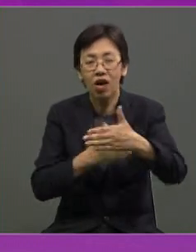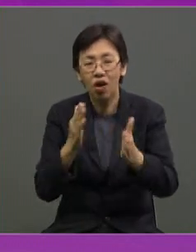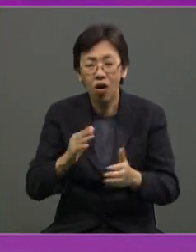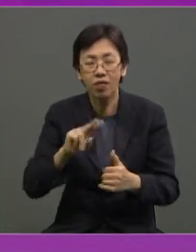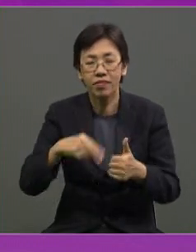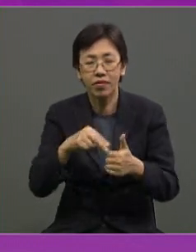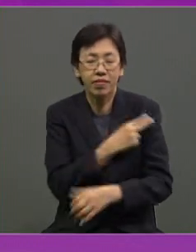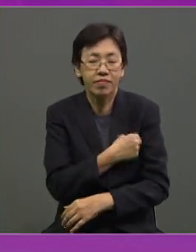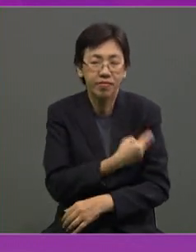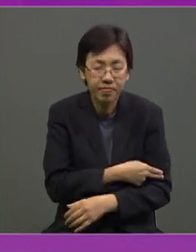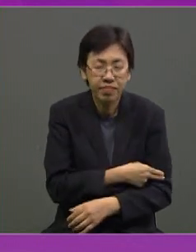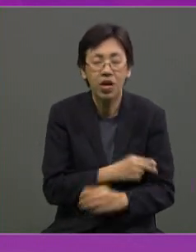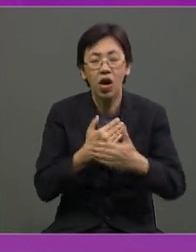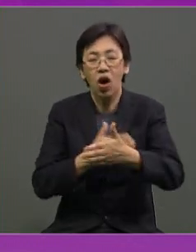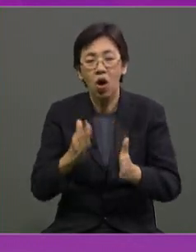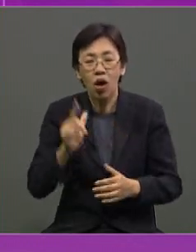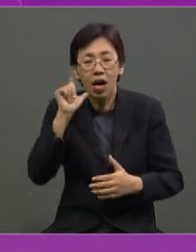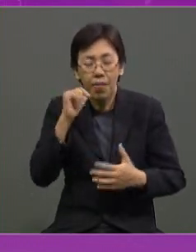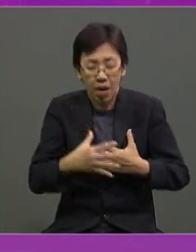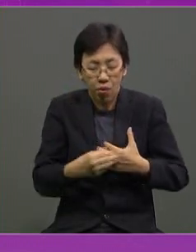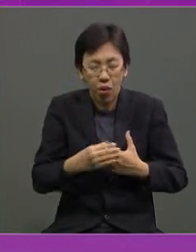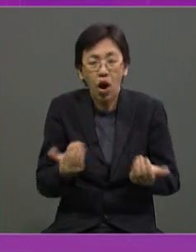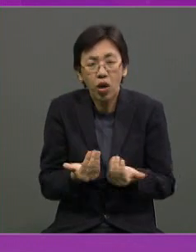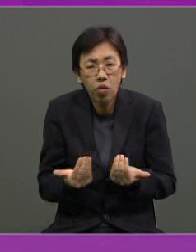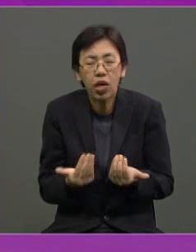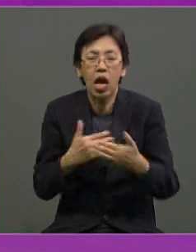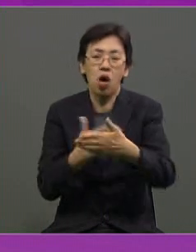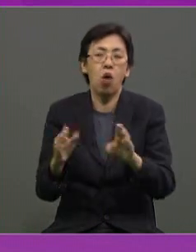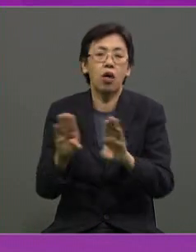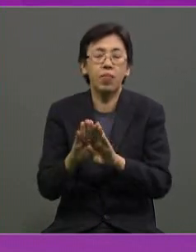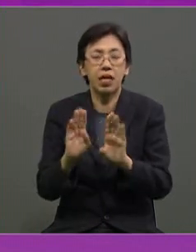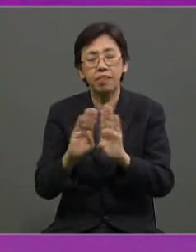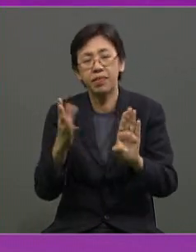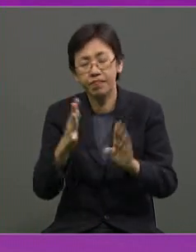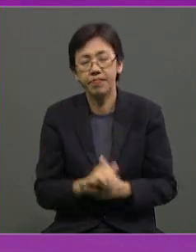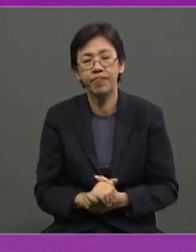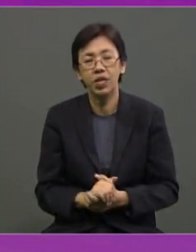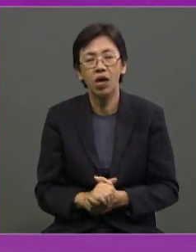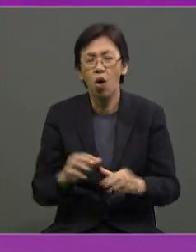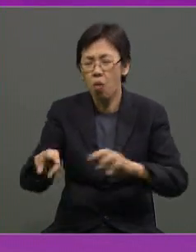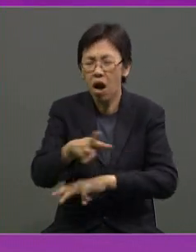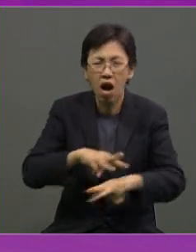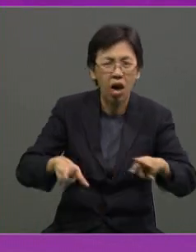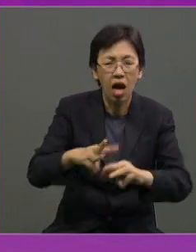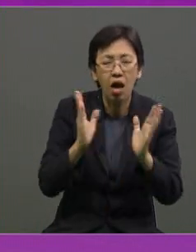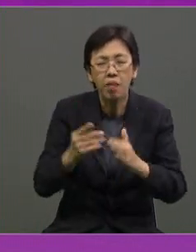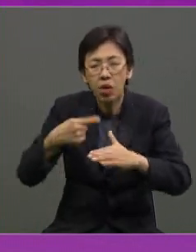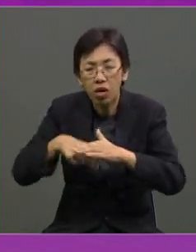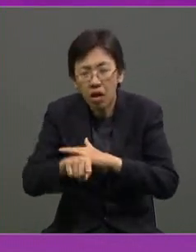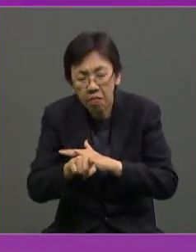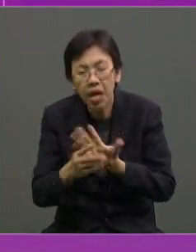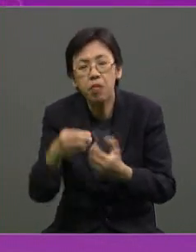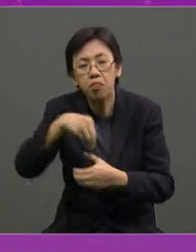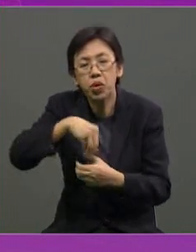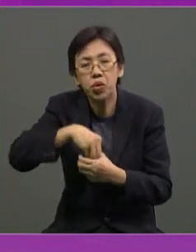ฐมพยาบาลห้องให้นมบุตรก็ไม่ได้เปิดเนี่ยนะคะนอกจากนี้ยังพูดถึงพื้นที่ที่ถูกทิ้งร้างจนมีคนเข้าไปบุกรุ